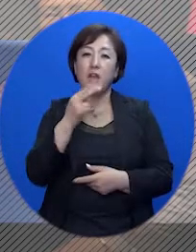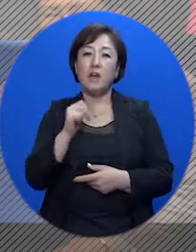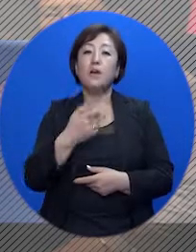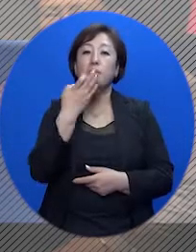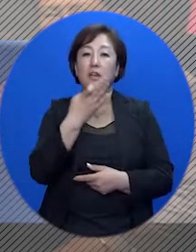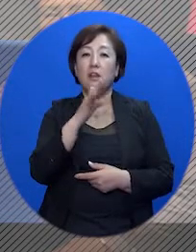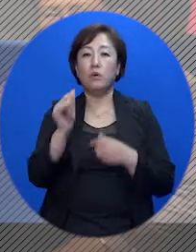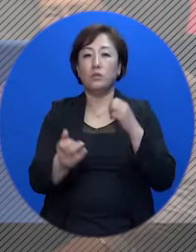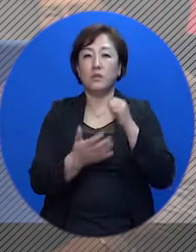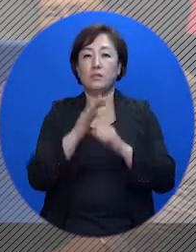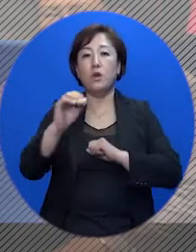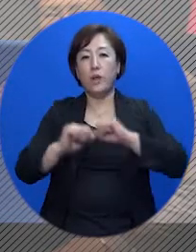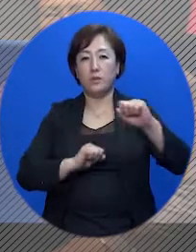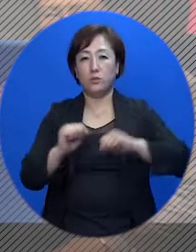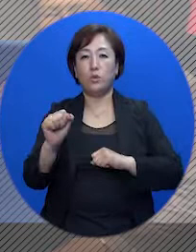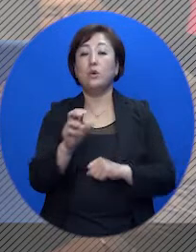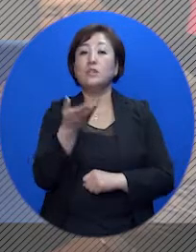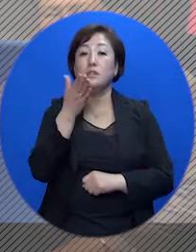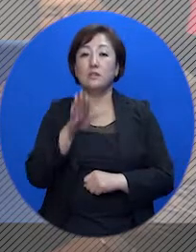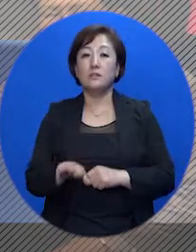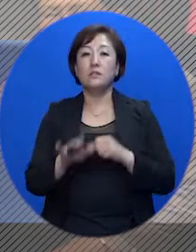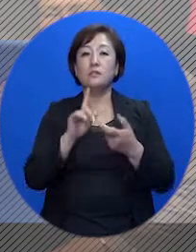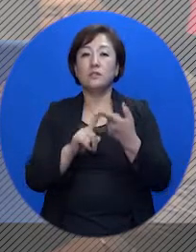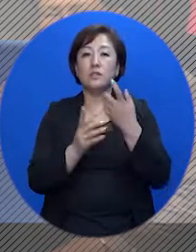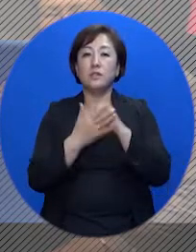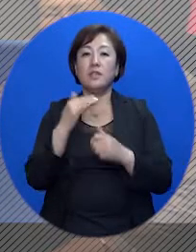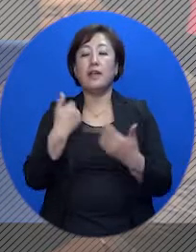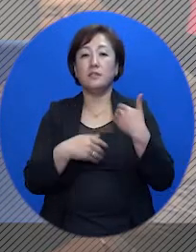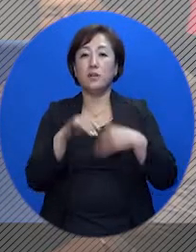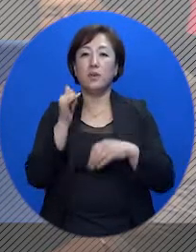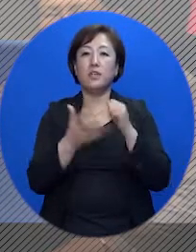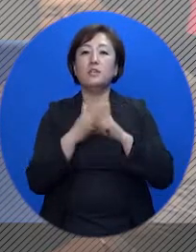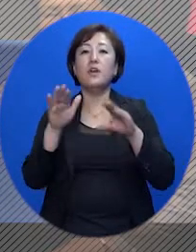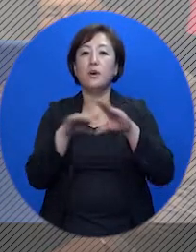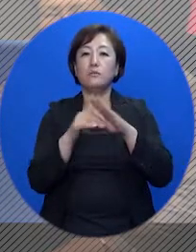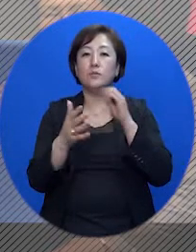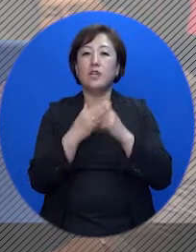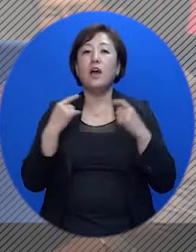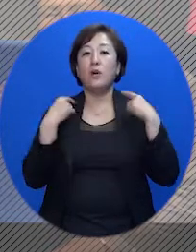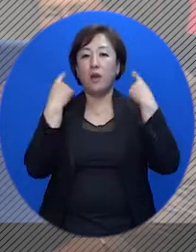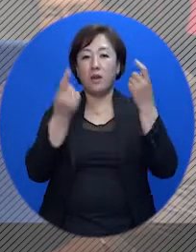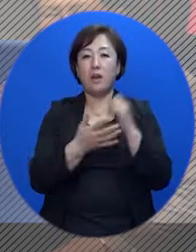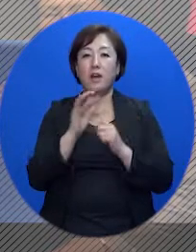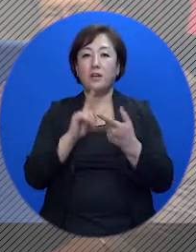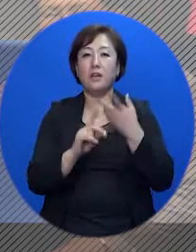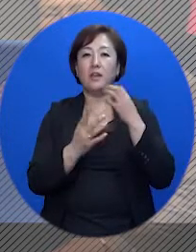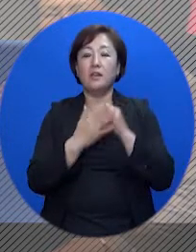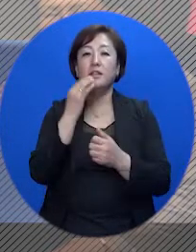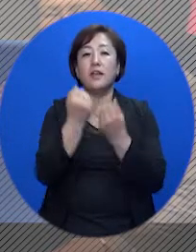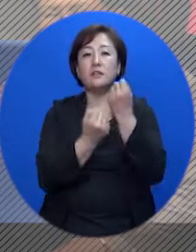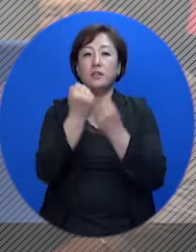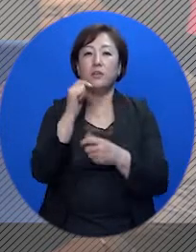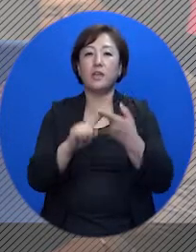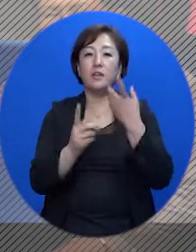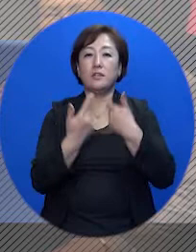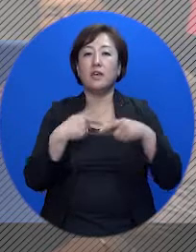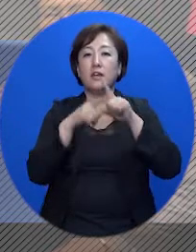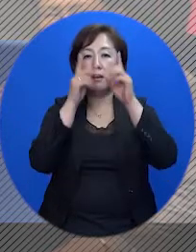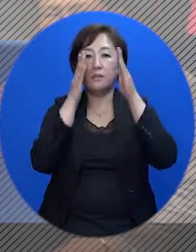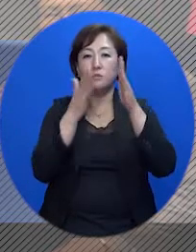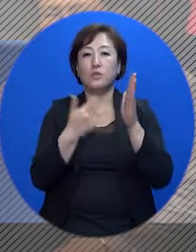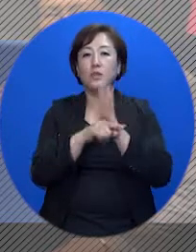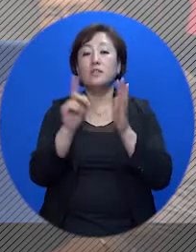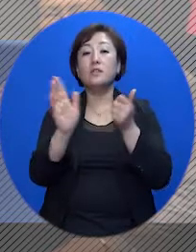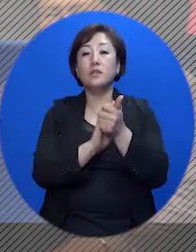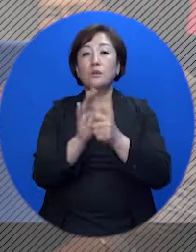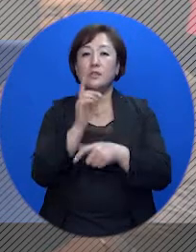등 14개소에서 활발한 활동을 펼치고 있는데요. 재미있는 문화관광 해설로 관광객을 사로잡기 위한 문화관광